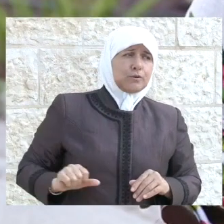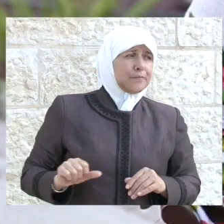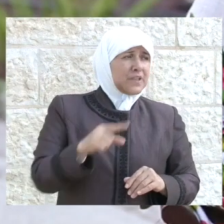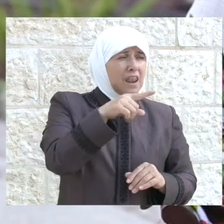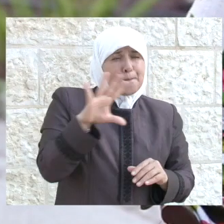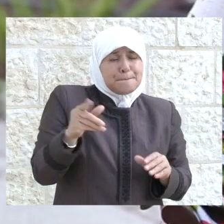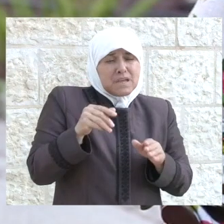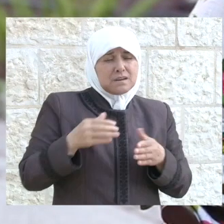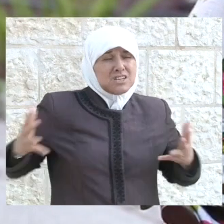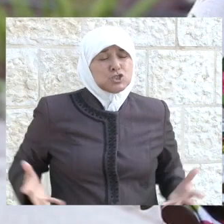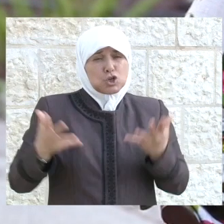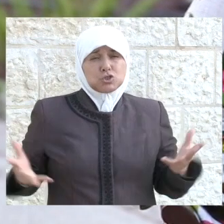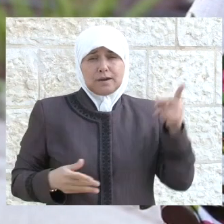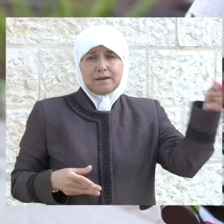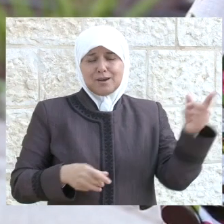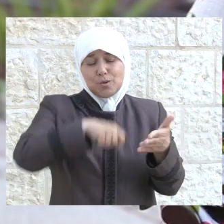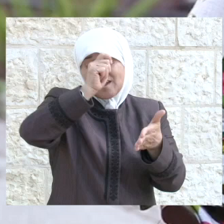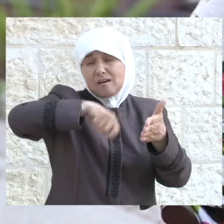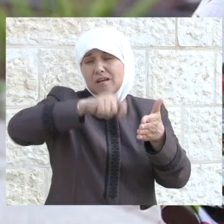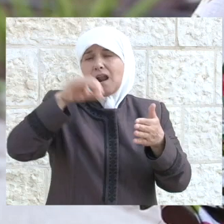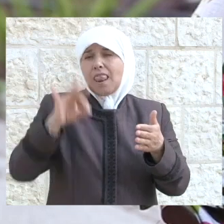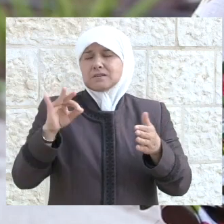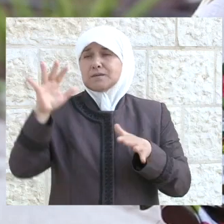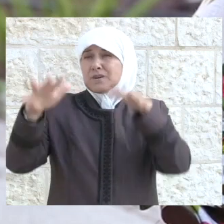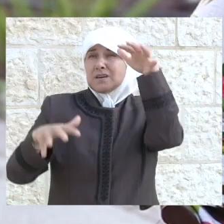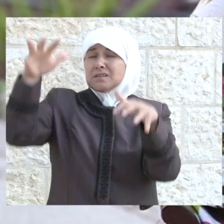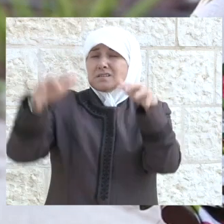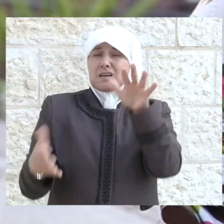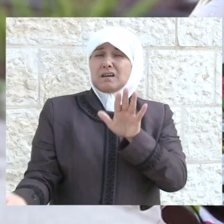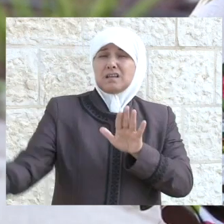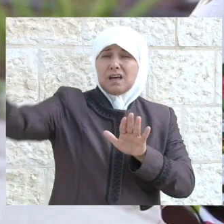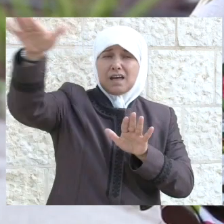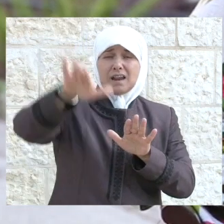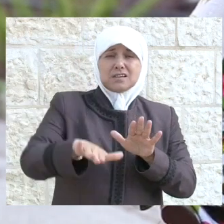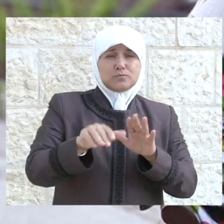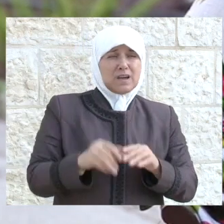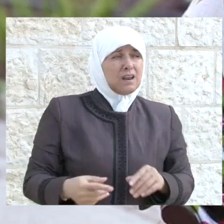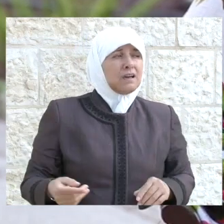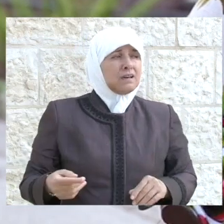اول شيء بدي انوه انه انا كفلسطينية